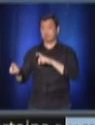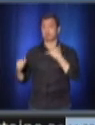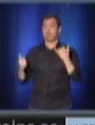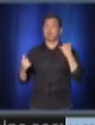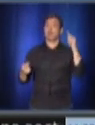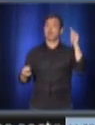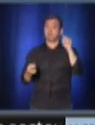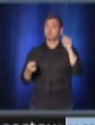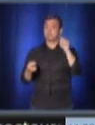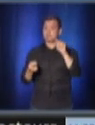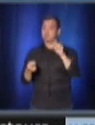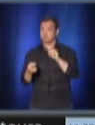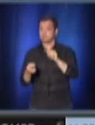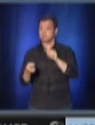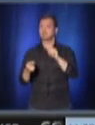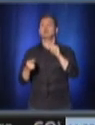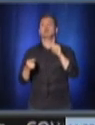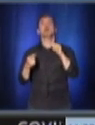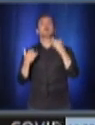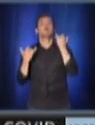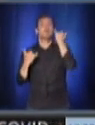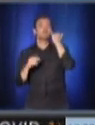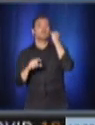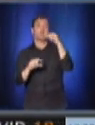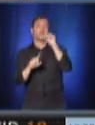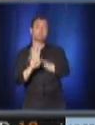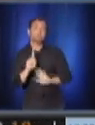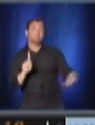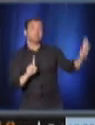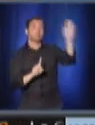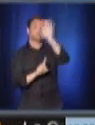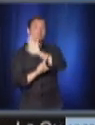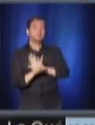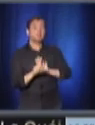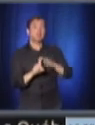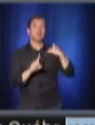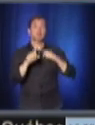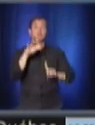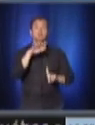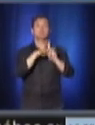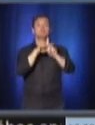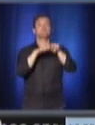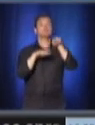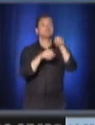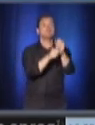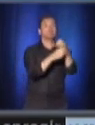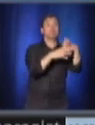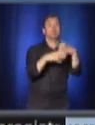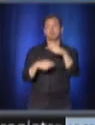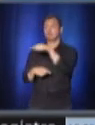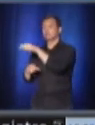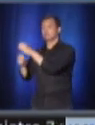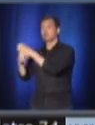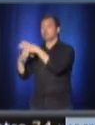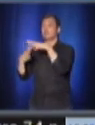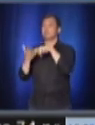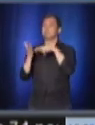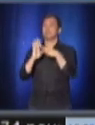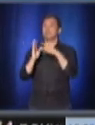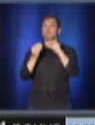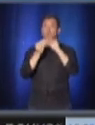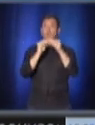et là, au Québec, sur le territoire québécois, qui fait que la courbe descendante retourne vers le haut avant la